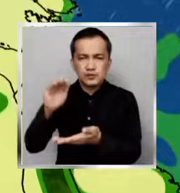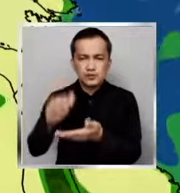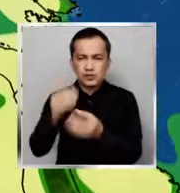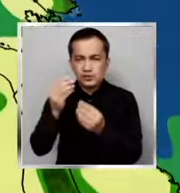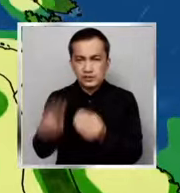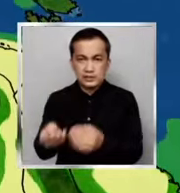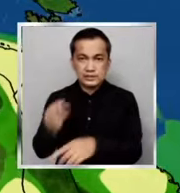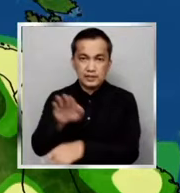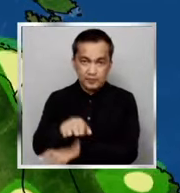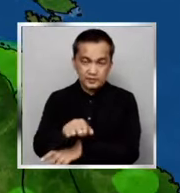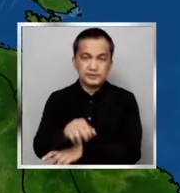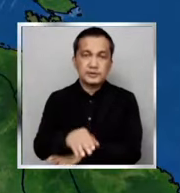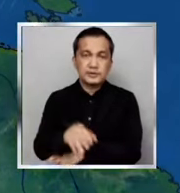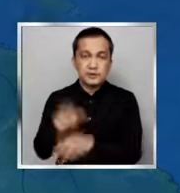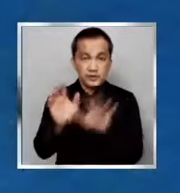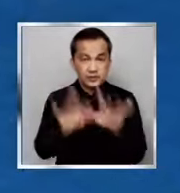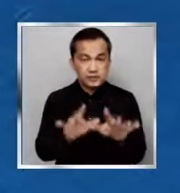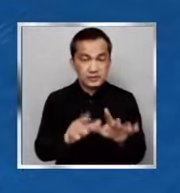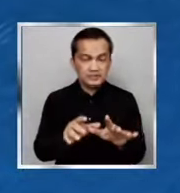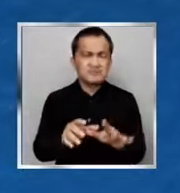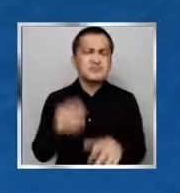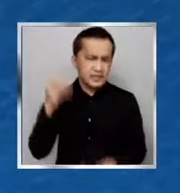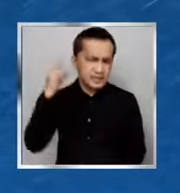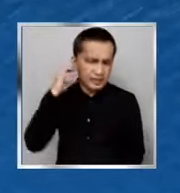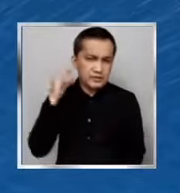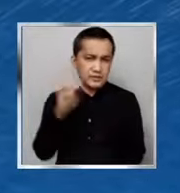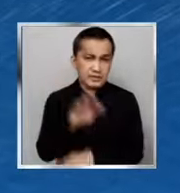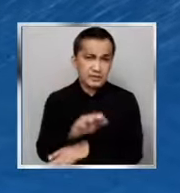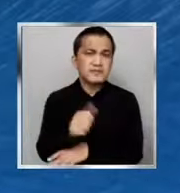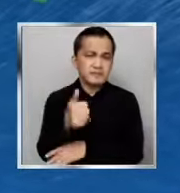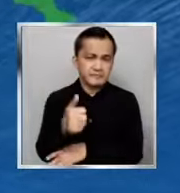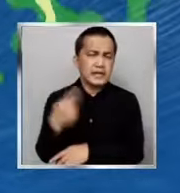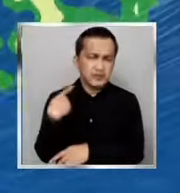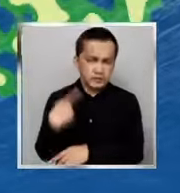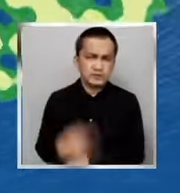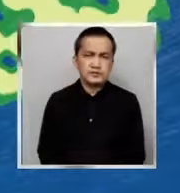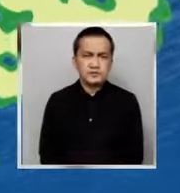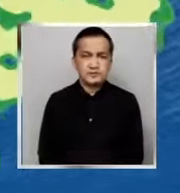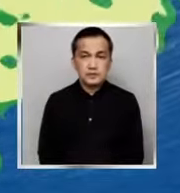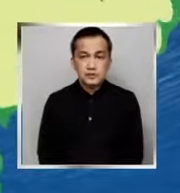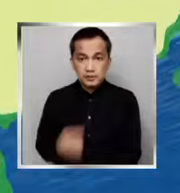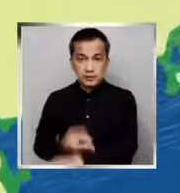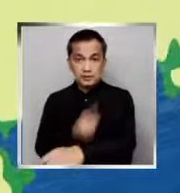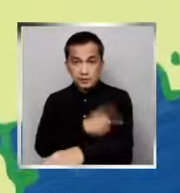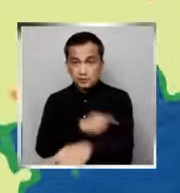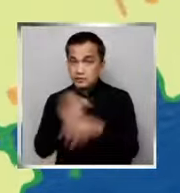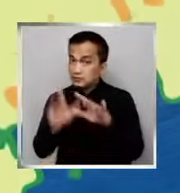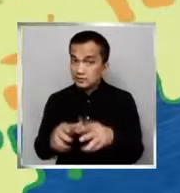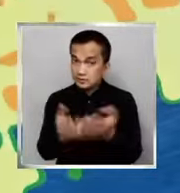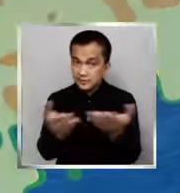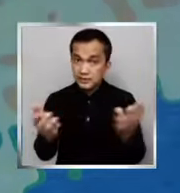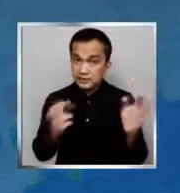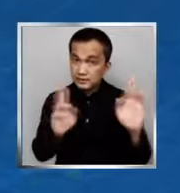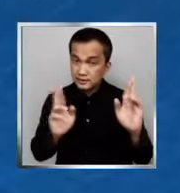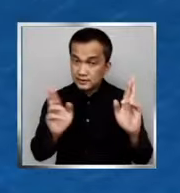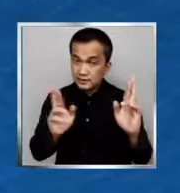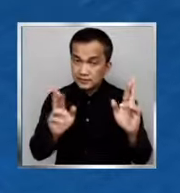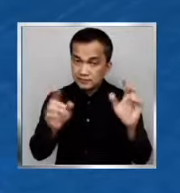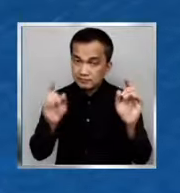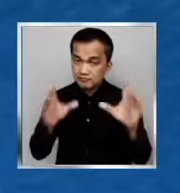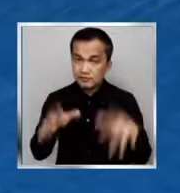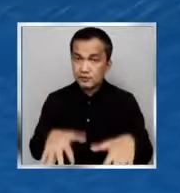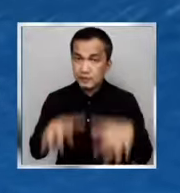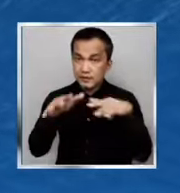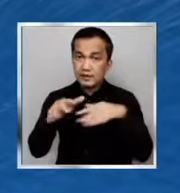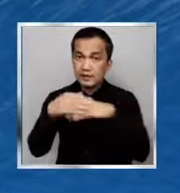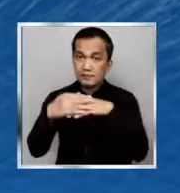uulanin din ang Mindanao lalo na po sa hapon may matitinding ulan kaya maging I am ready po ha sa banta ng baha o pagguho ng